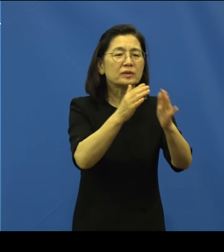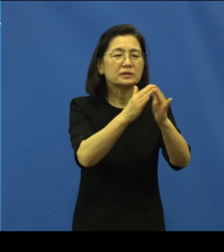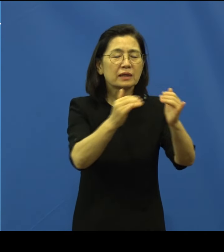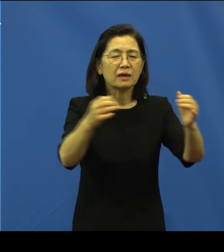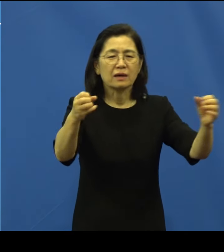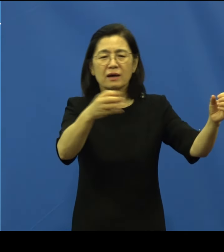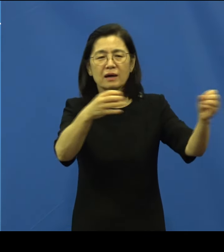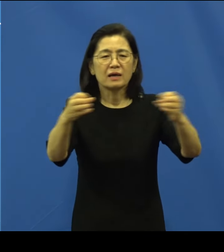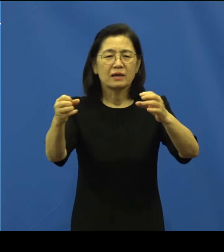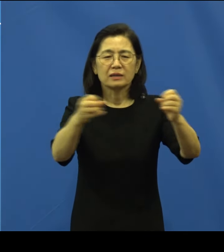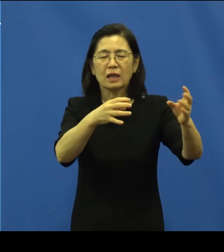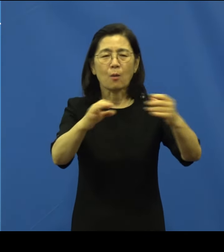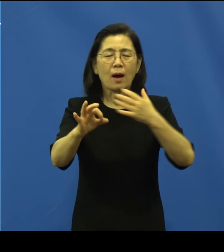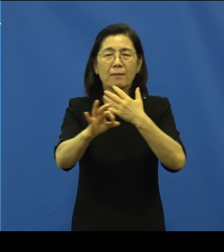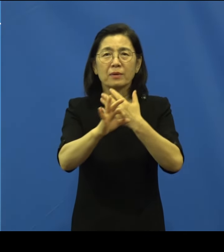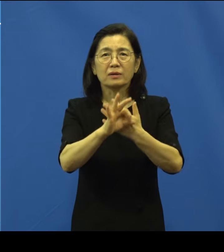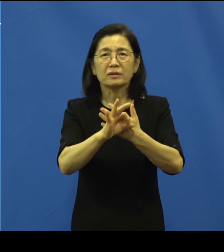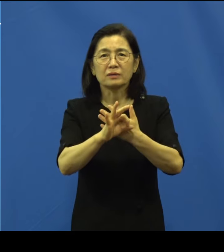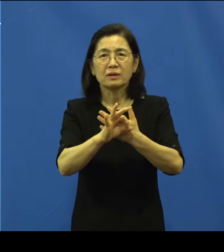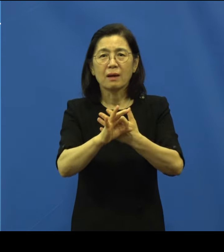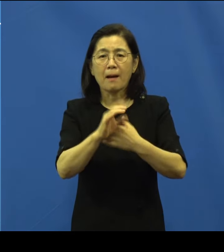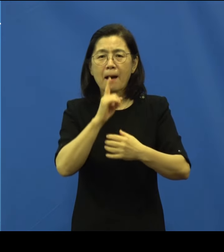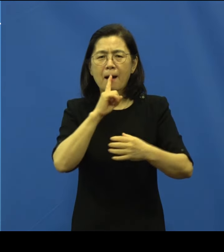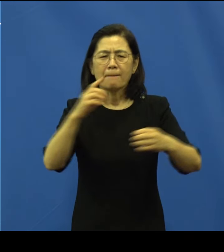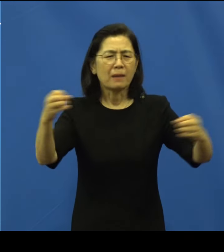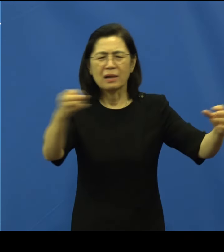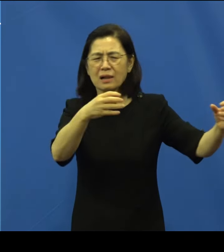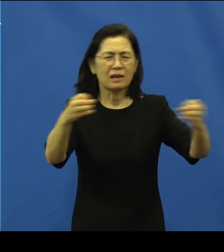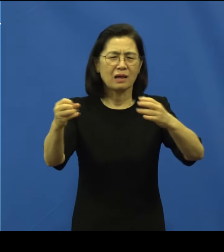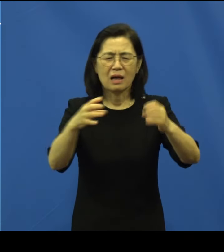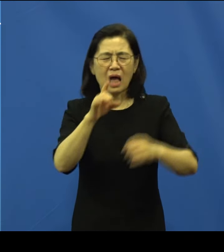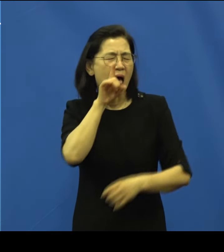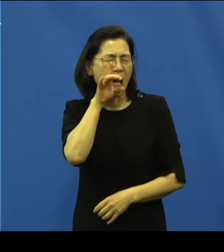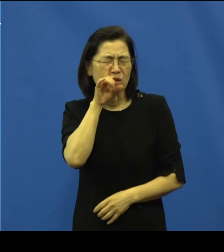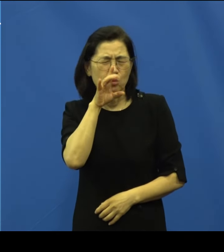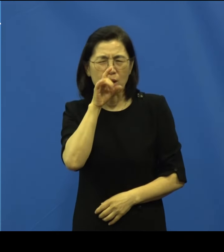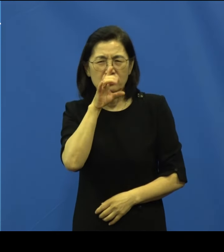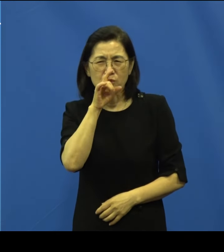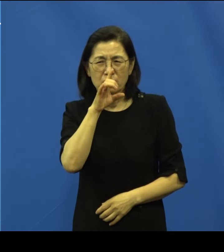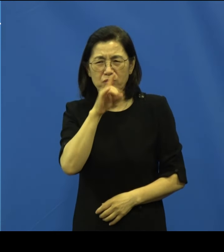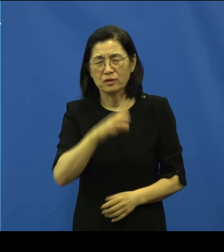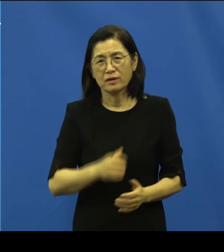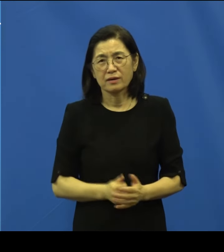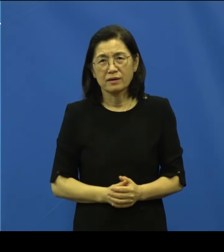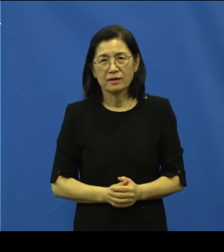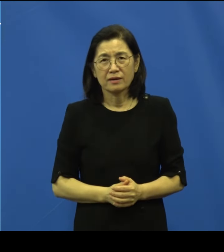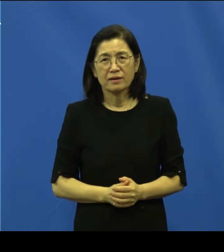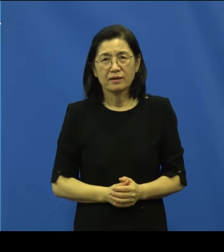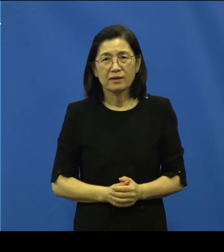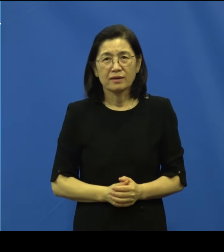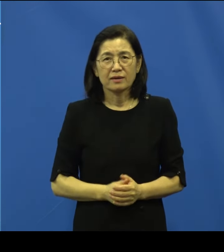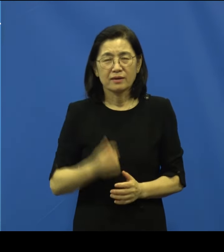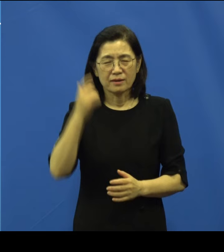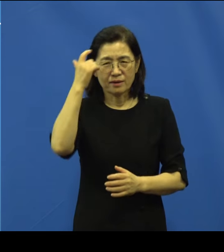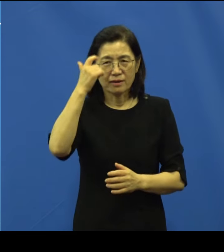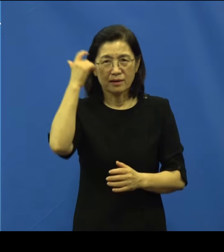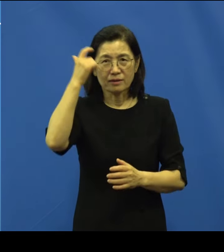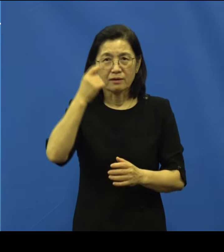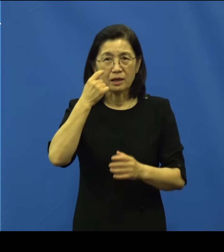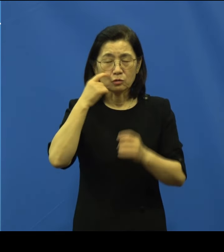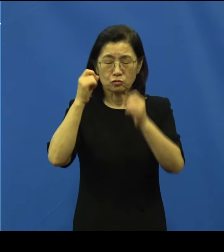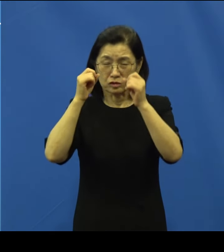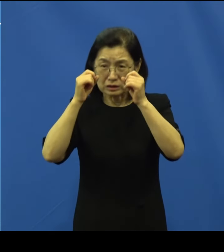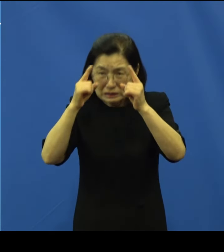통하는가? 말이 안 통해요. 영의 세계에 눈을 뜬 사람과 영의 세계에 눈을 뜨지 않은 사람과 말이 통할까요?